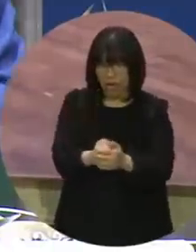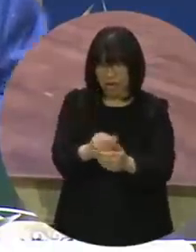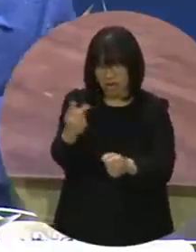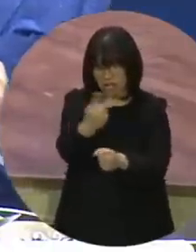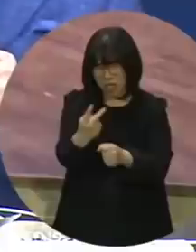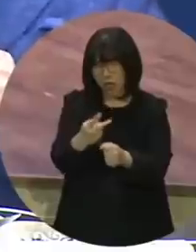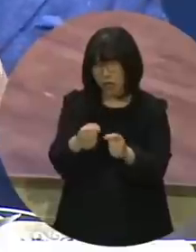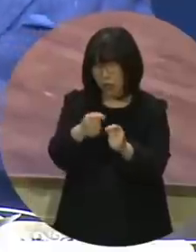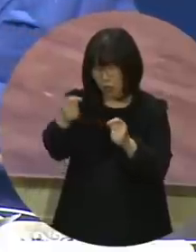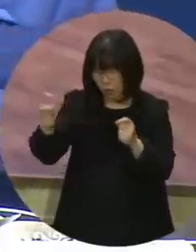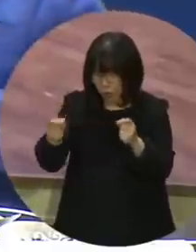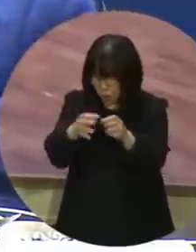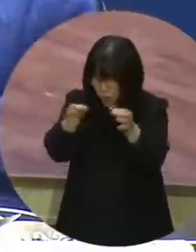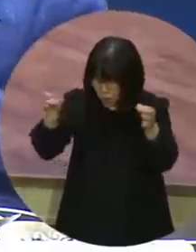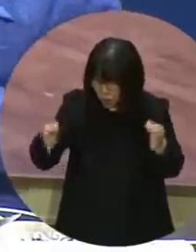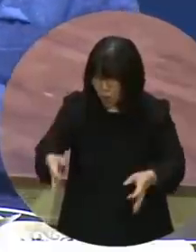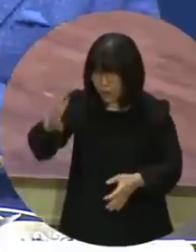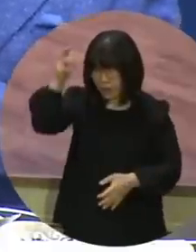부어 기름 안 부었다고.